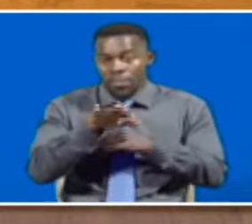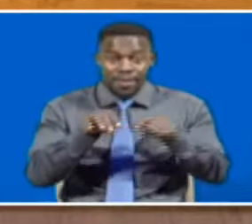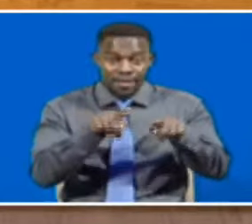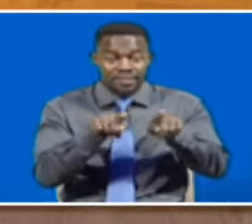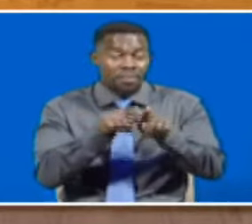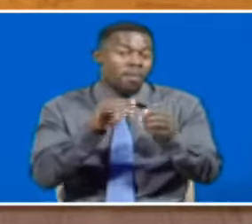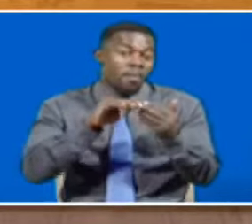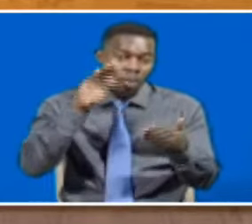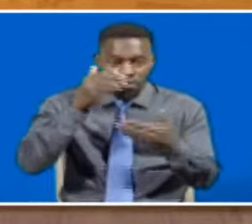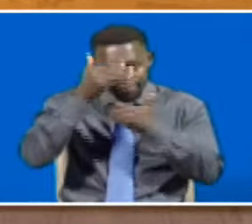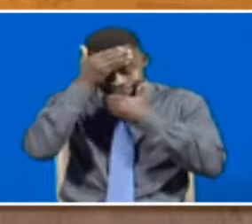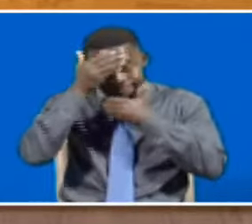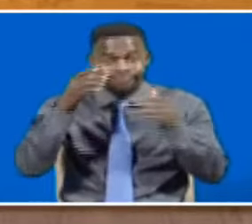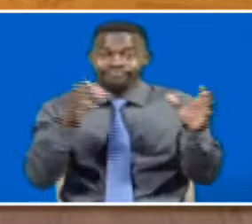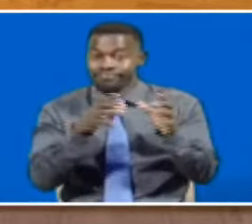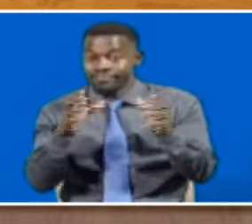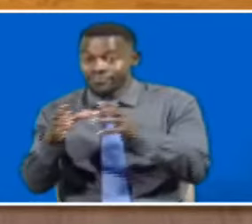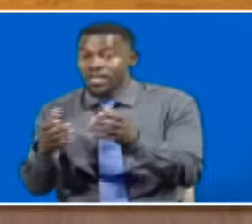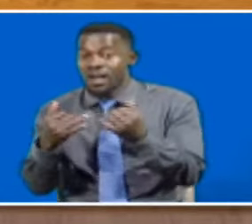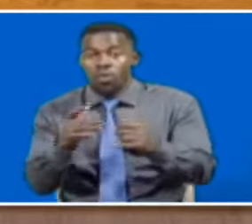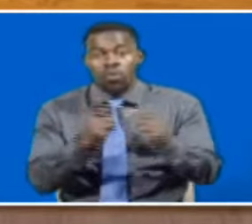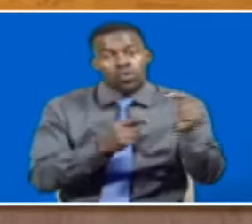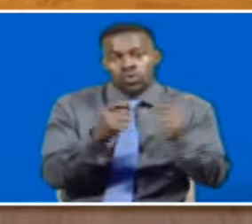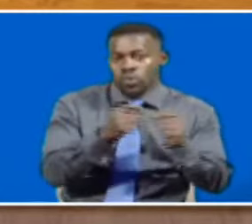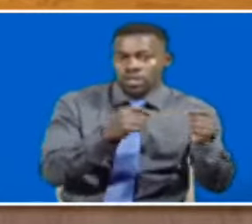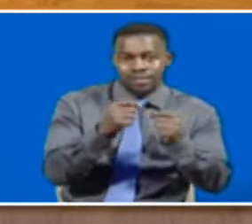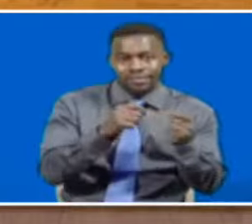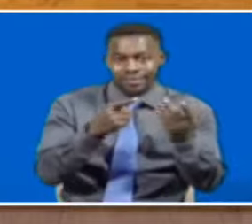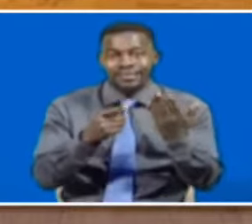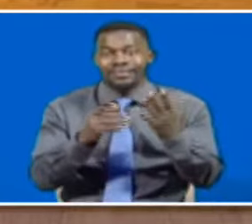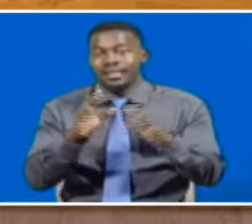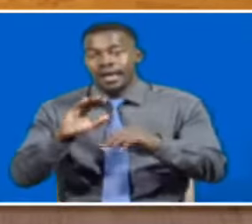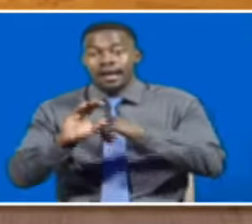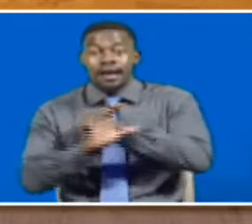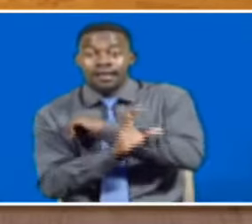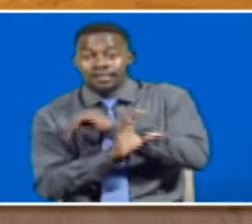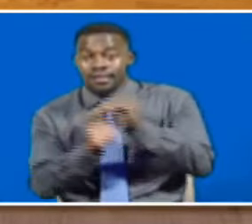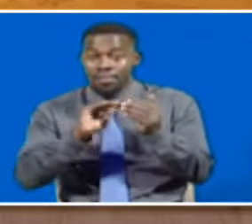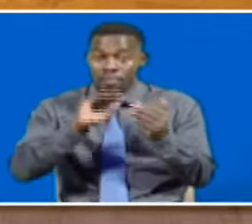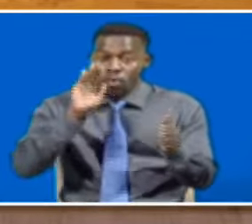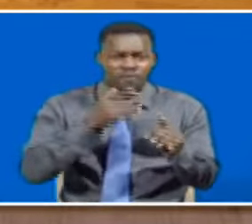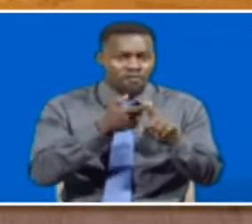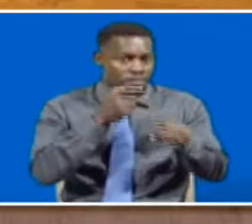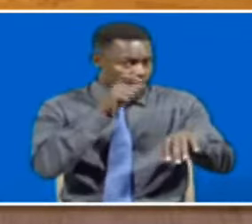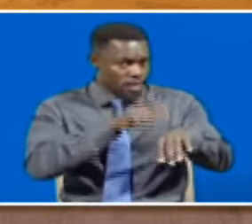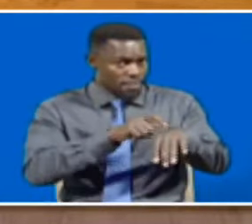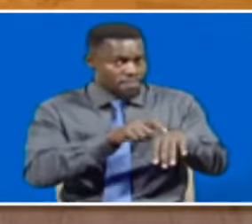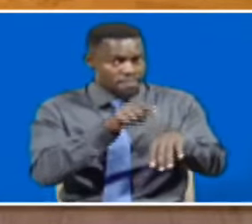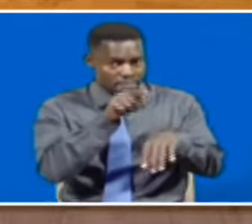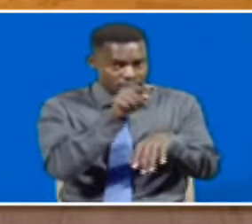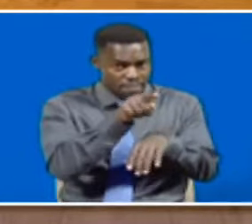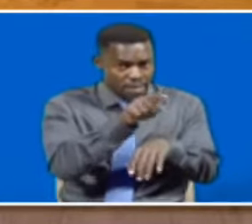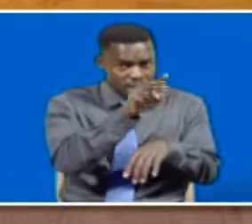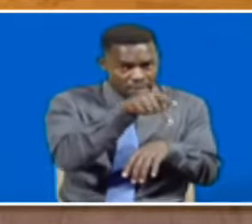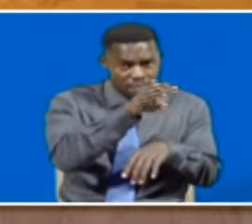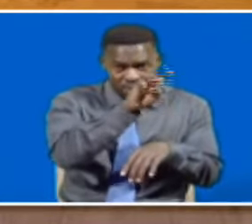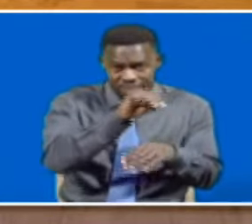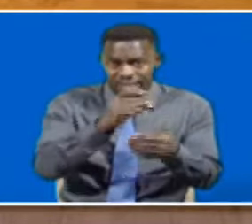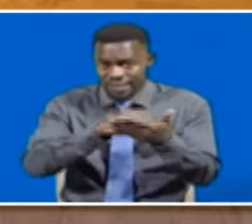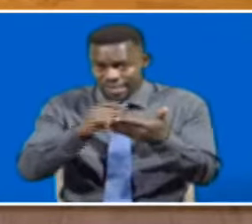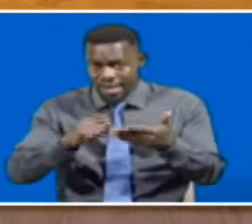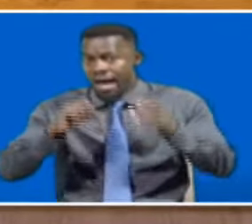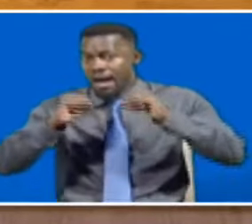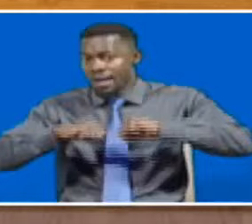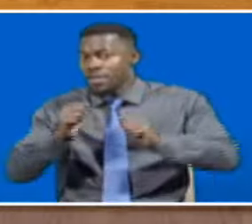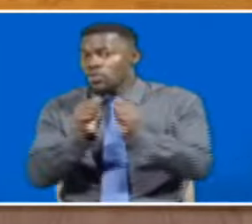katili sasa huenda yakachukua usukani hata zaidi, ikikumbukwa kuwa tangu alipotia mkataba wa pamoja na Kenya,